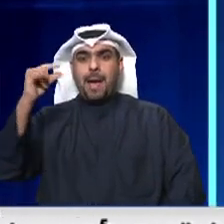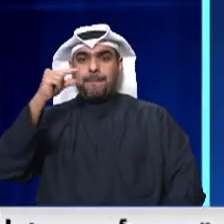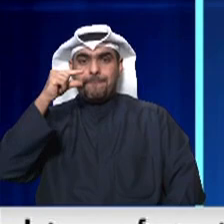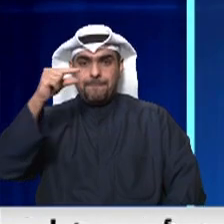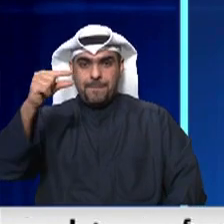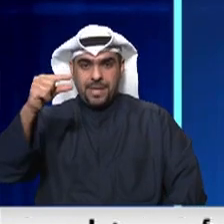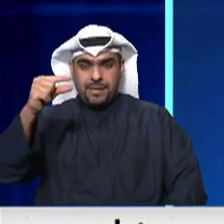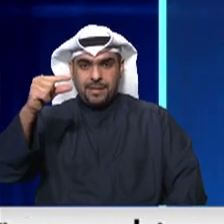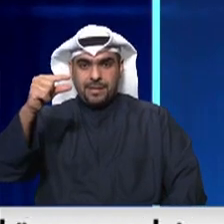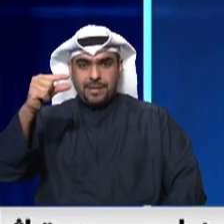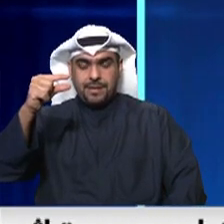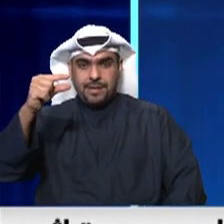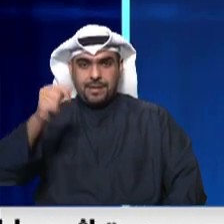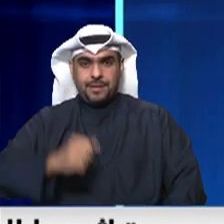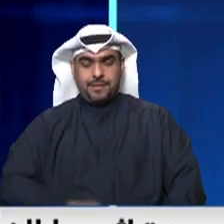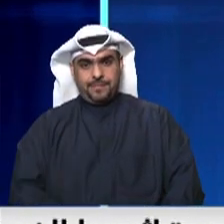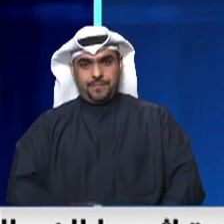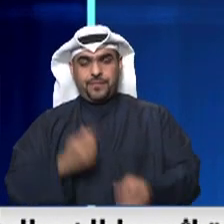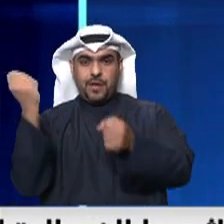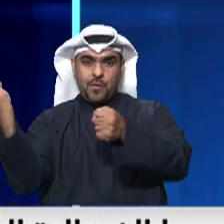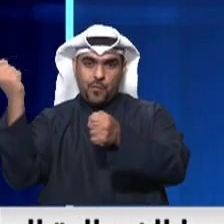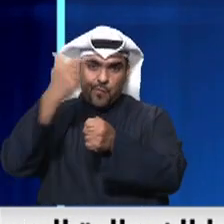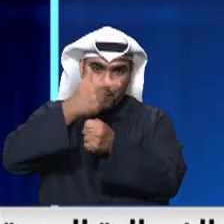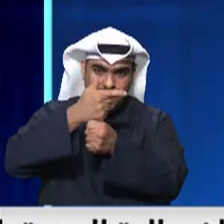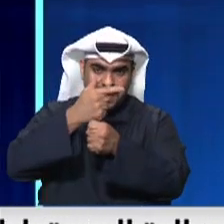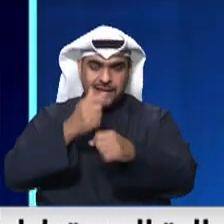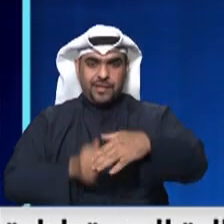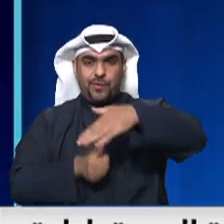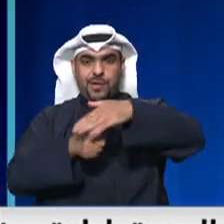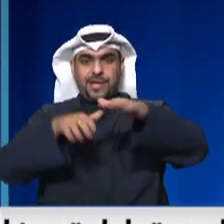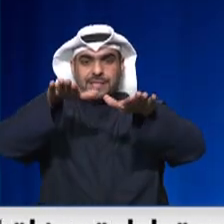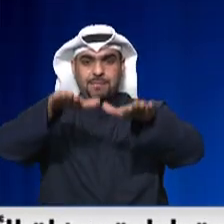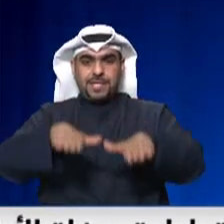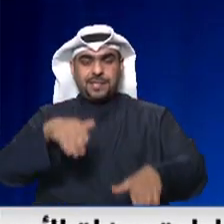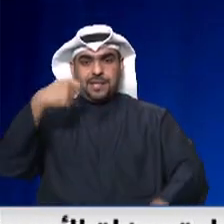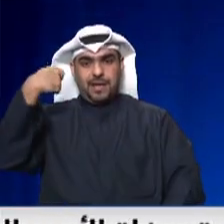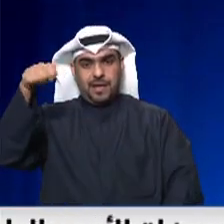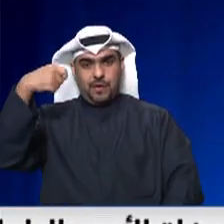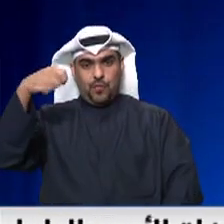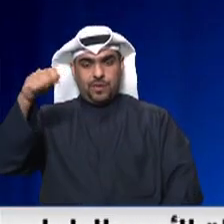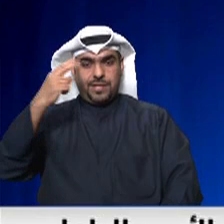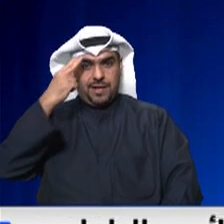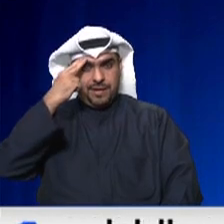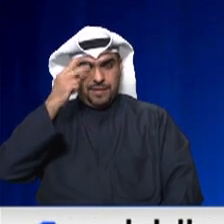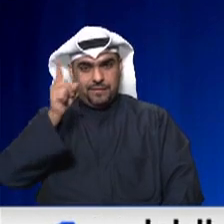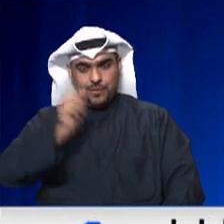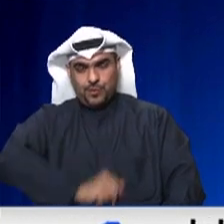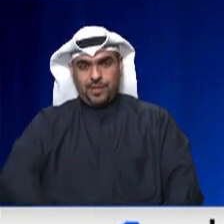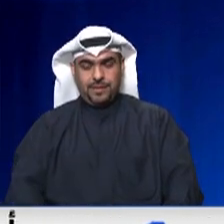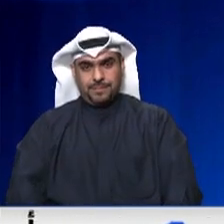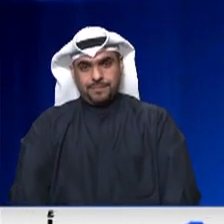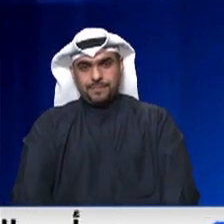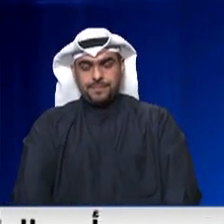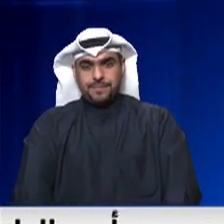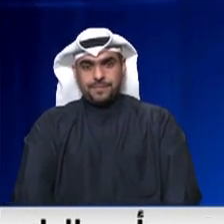بن عبد العزيز ال سعود ولي العهد رئيس مجلس الوزراء في المملكه العربيه